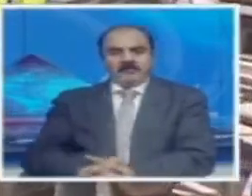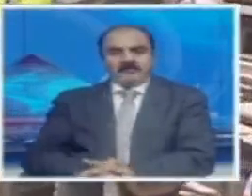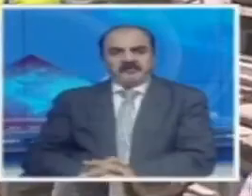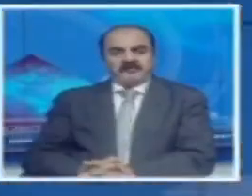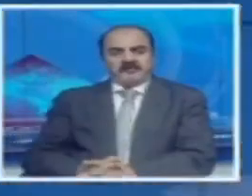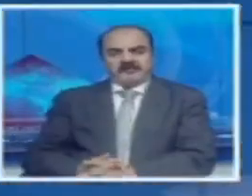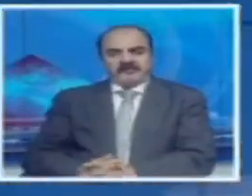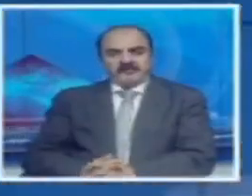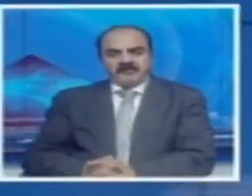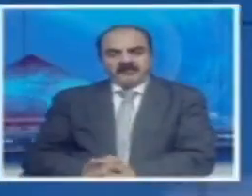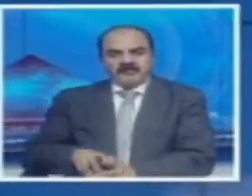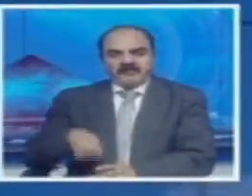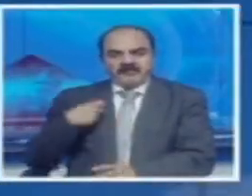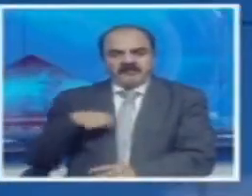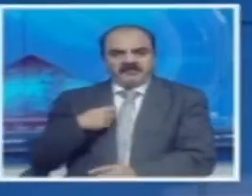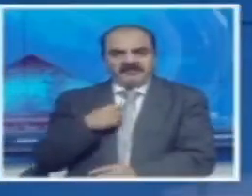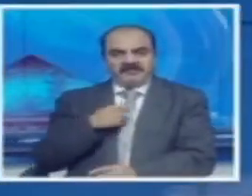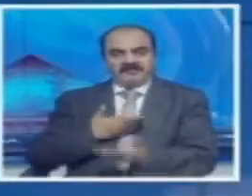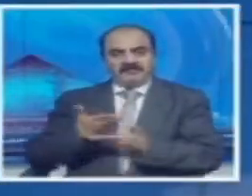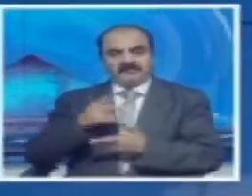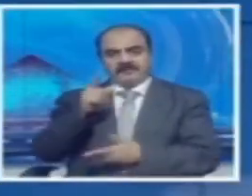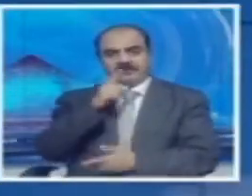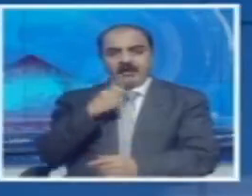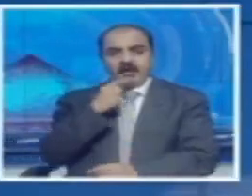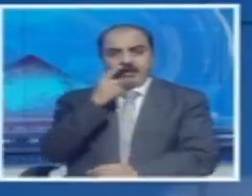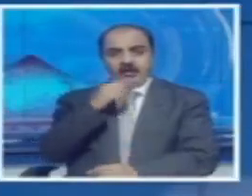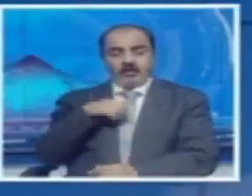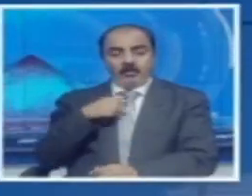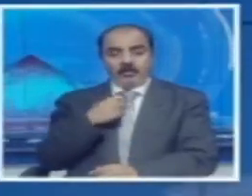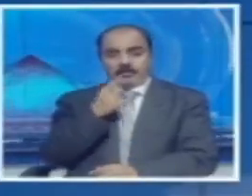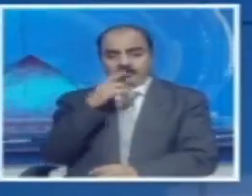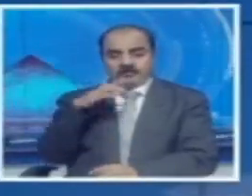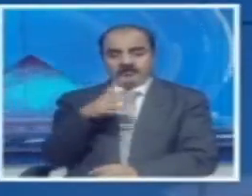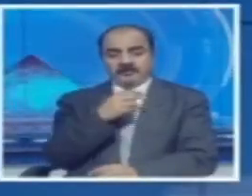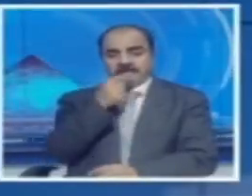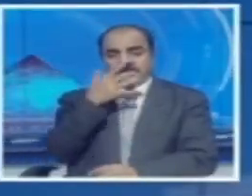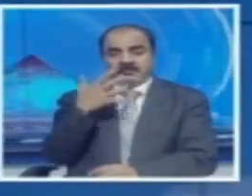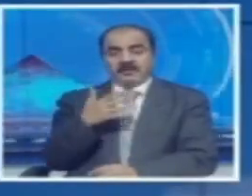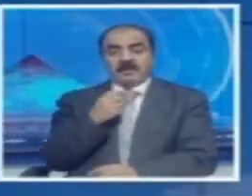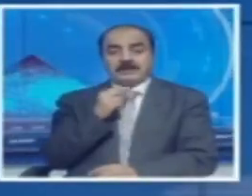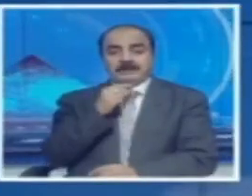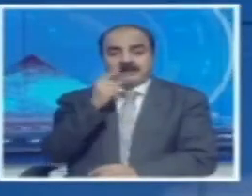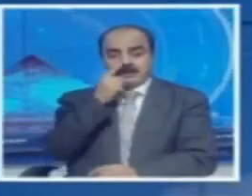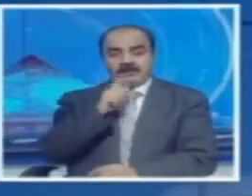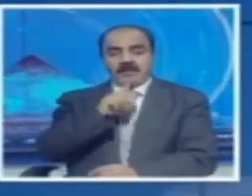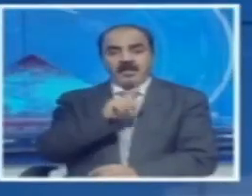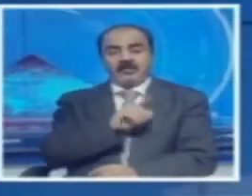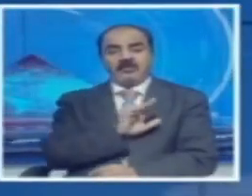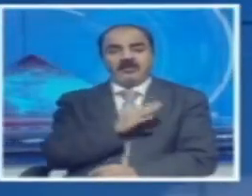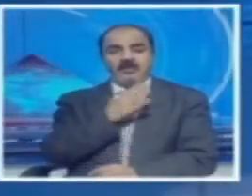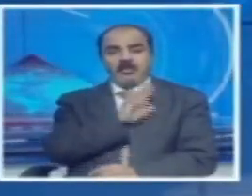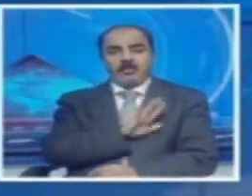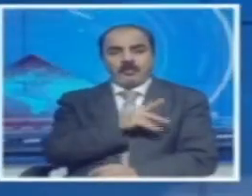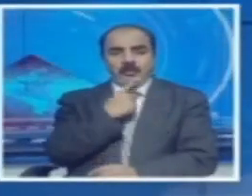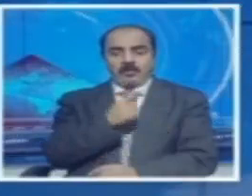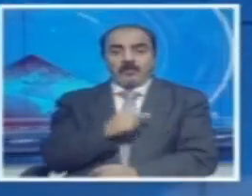المصري. شهدت وزيرة التعاون الدولي رانيا المشاط ووزيرة البيئة ياسمين فؤاد وسفير الاتحاد الأوروبي لدى مصر كريستيان